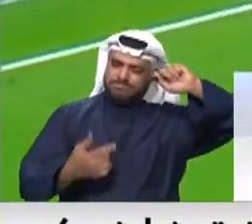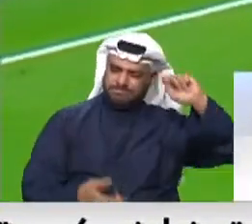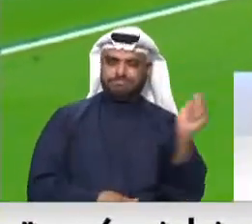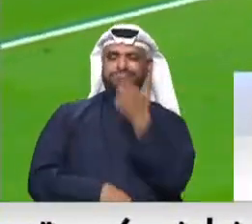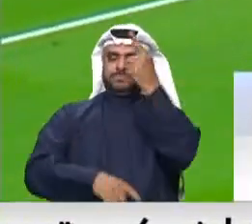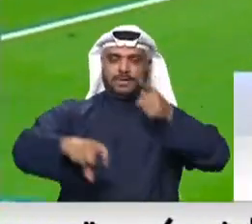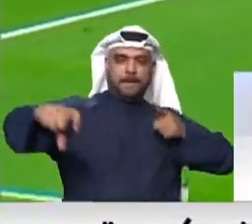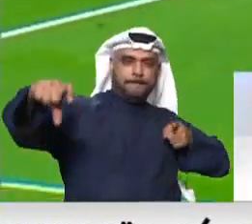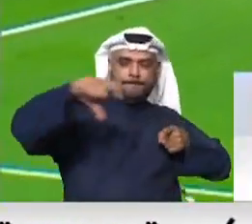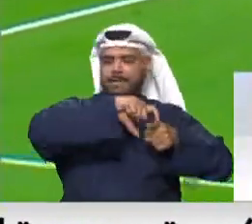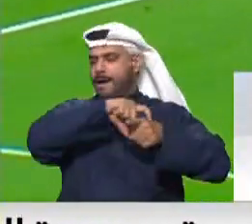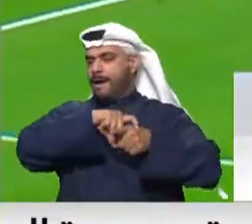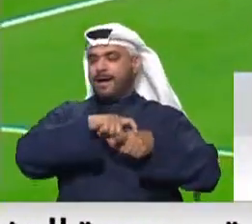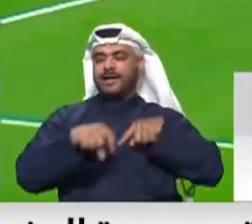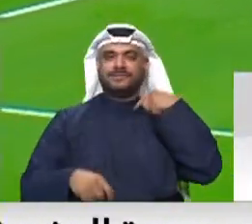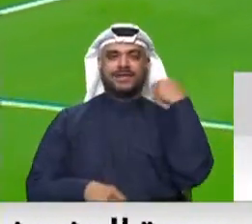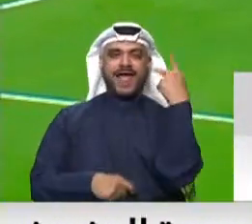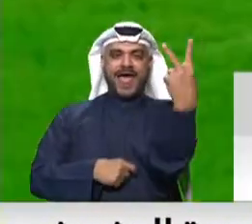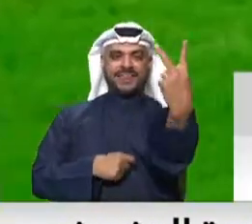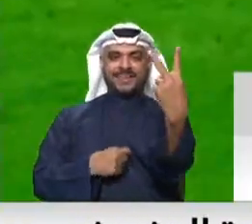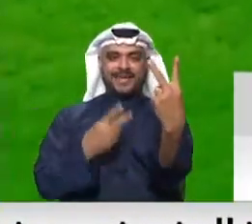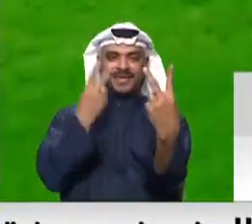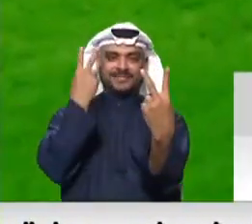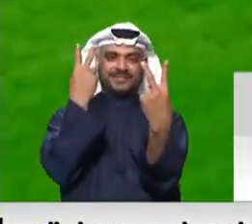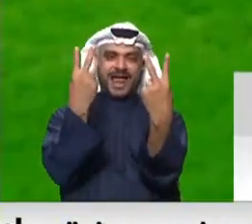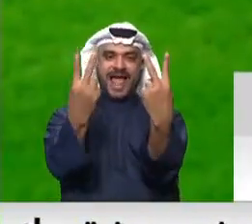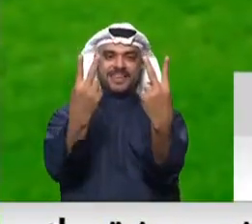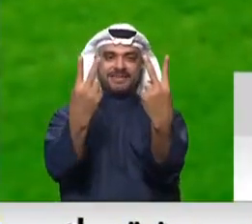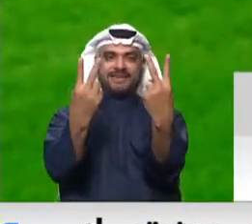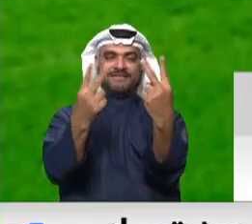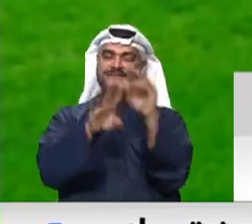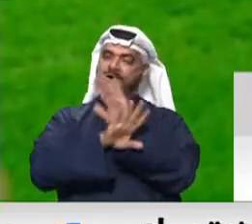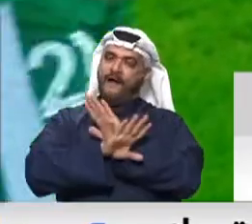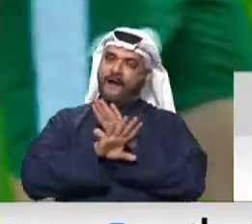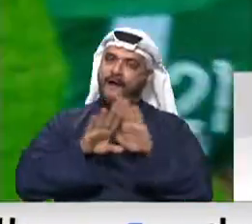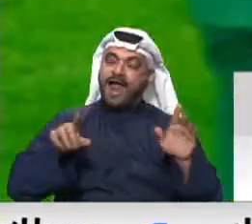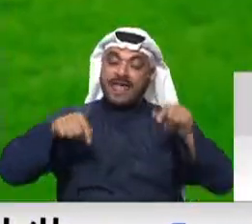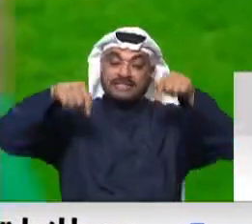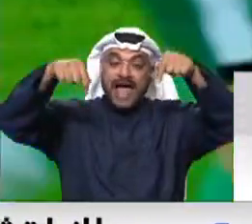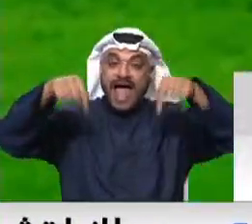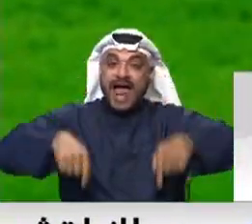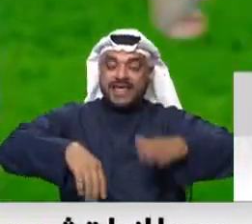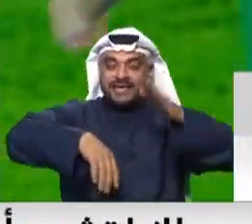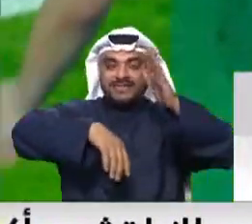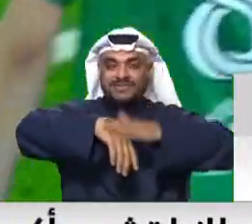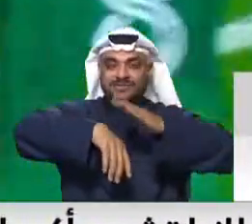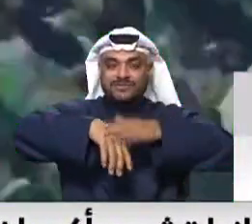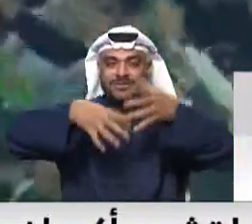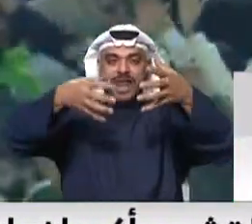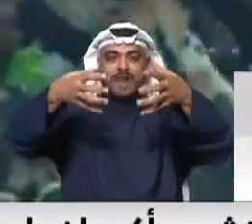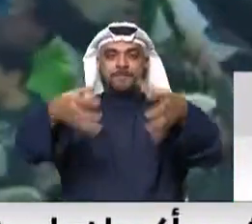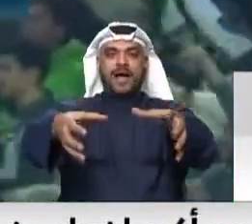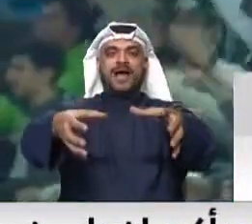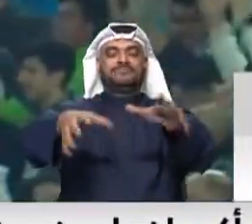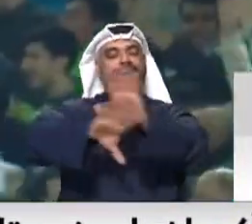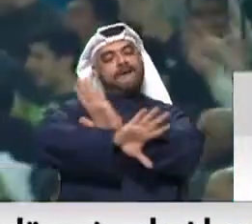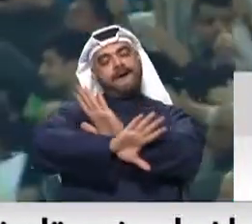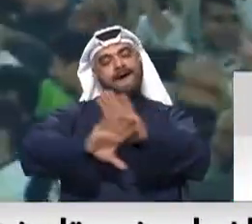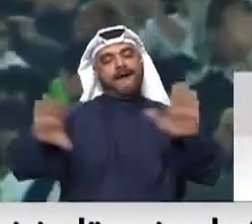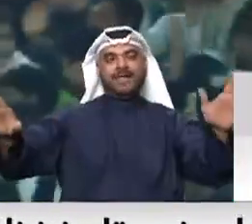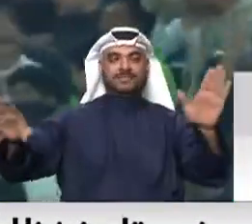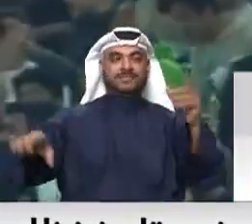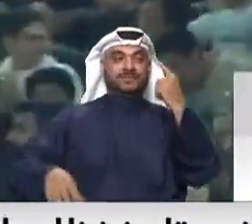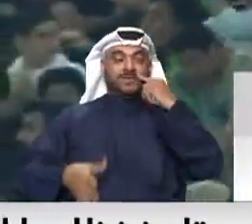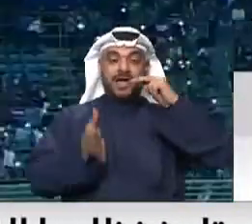الغفيرة يعود مجددا بهدف سجله الليبي الفنان السنوسي الهادي. تعادل مثير